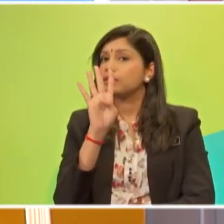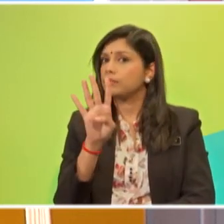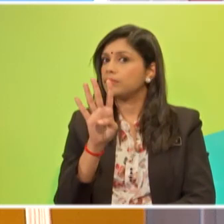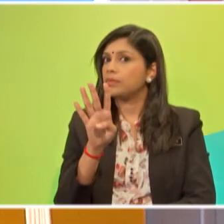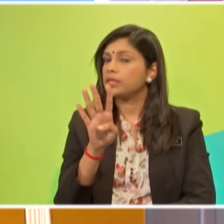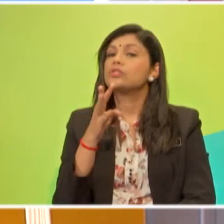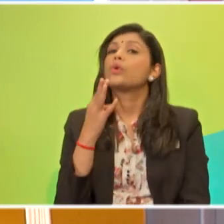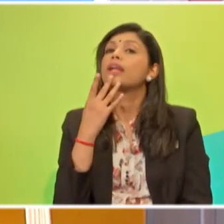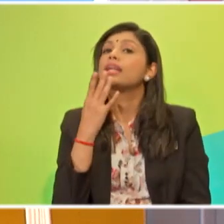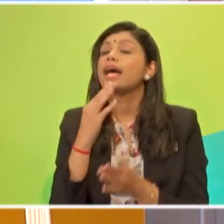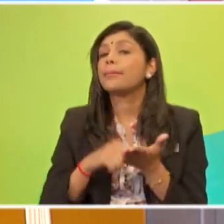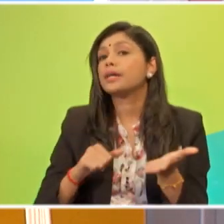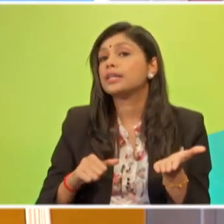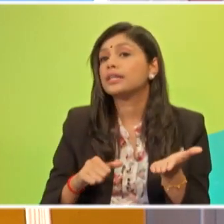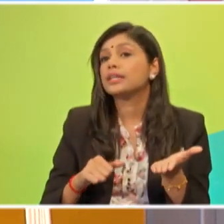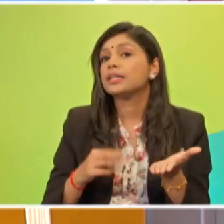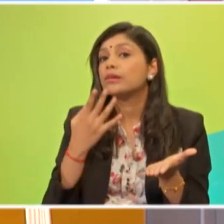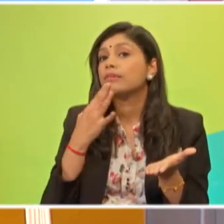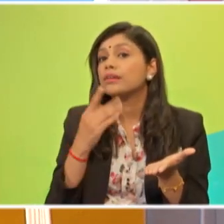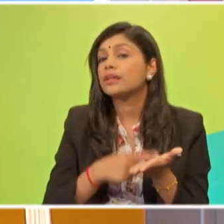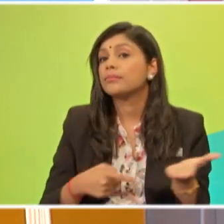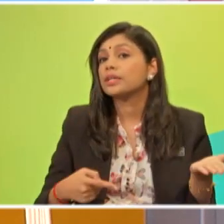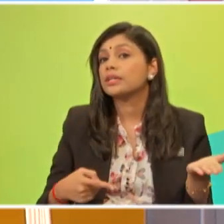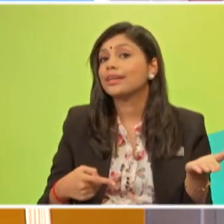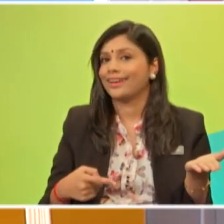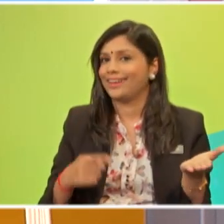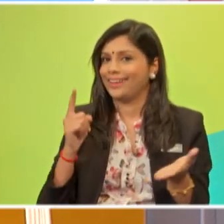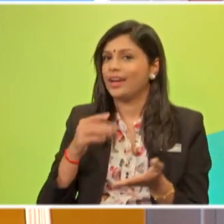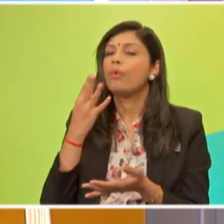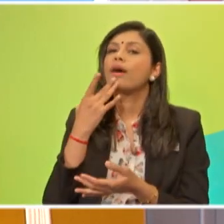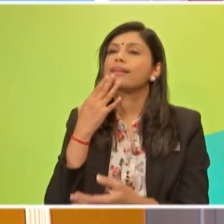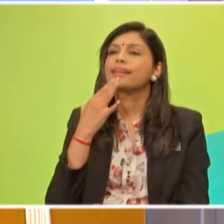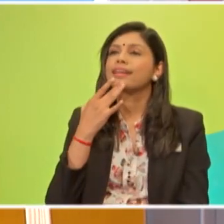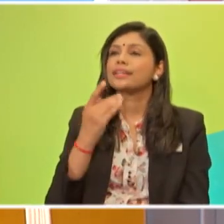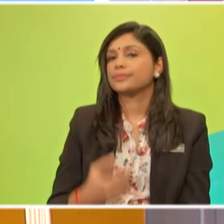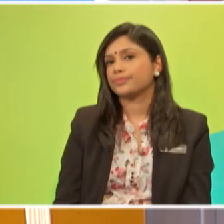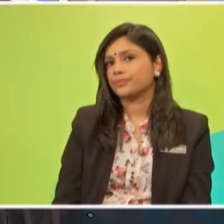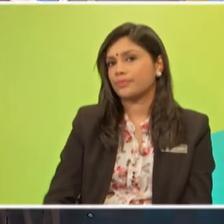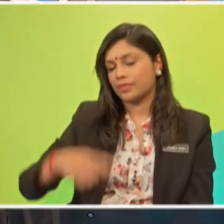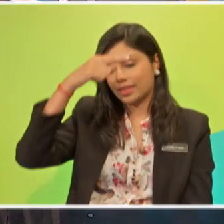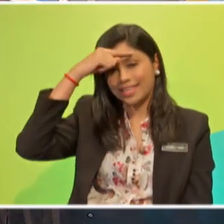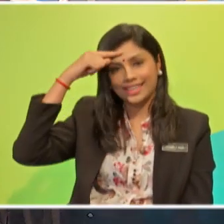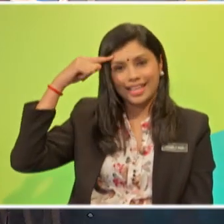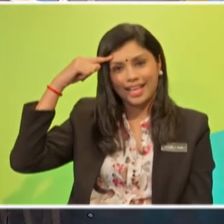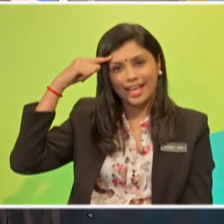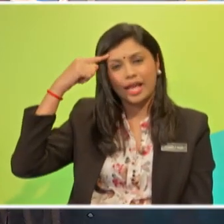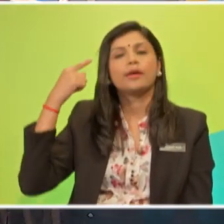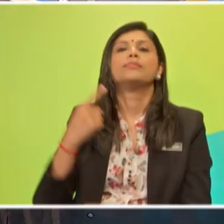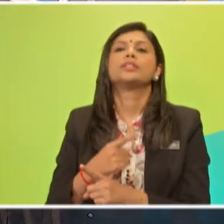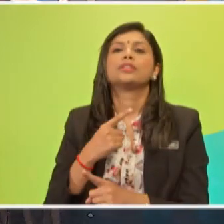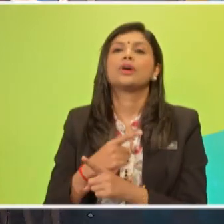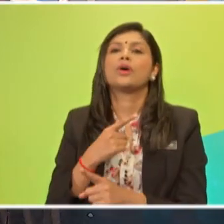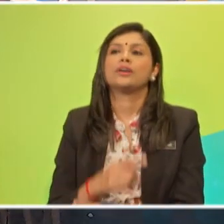empat. Warna apa ni, Sean? Kita berhenti kat warna apa yang ni? Yang ini warna hitam, cikgu.